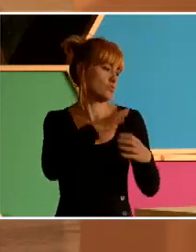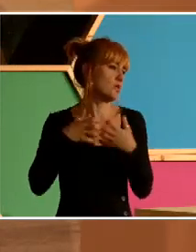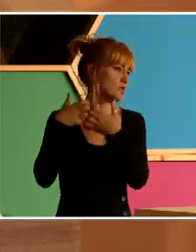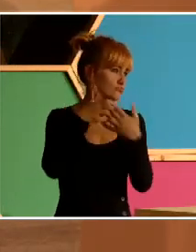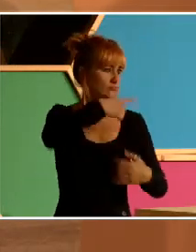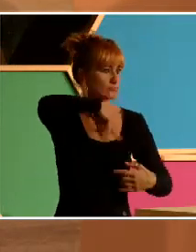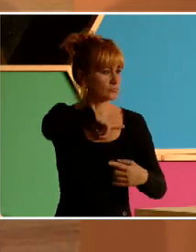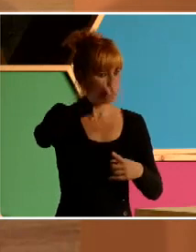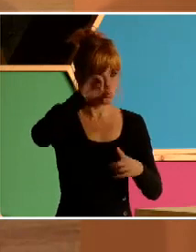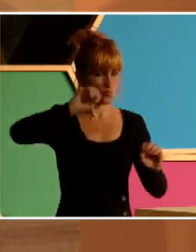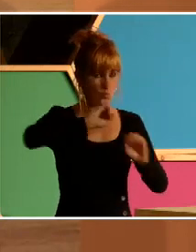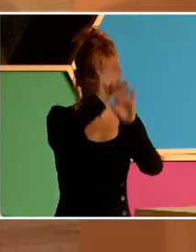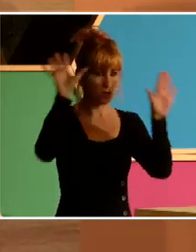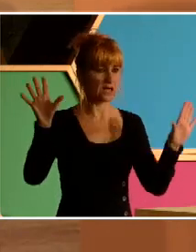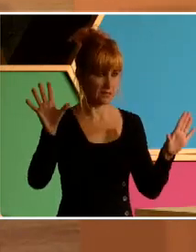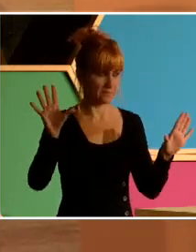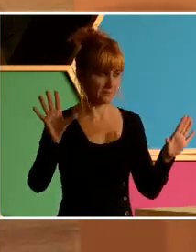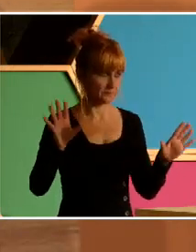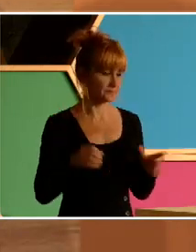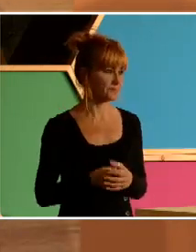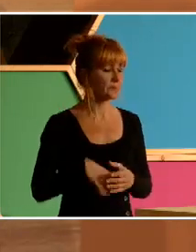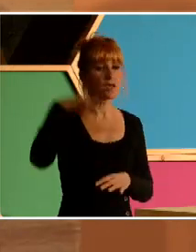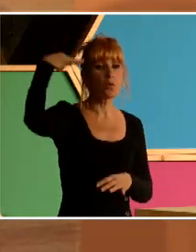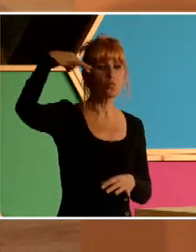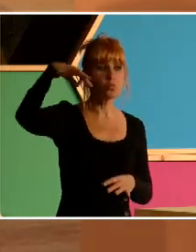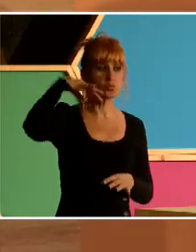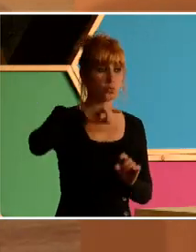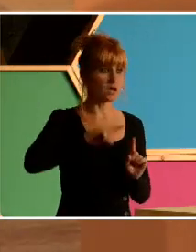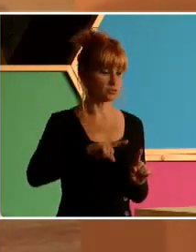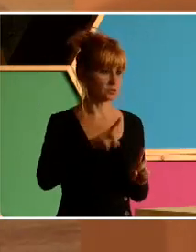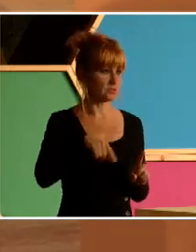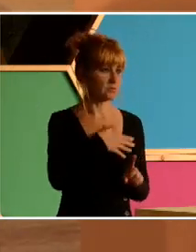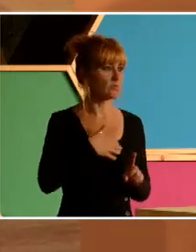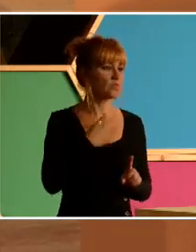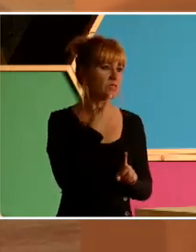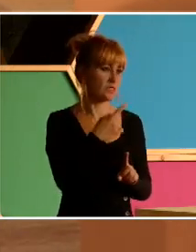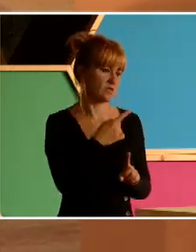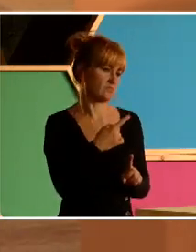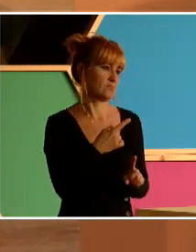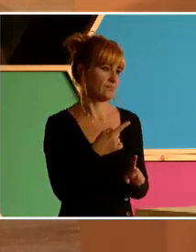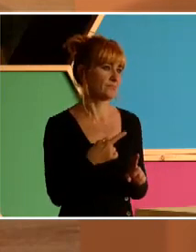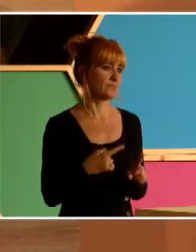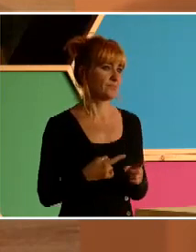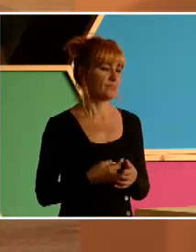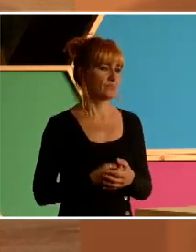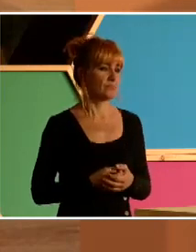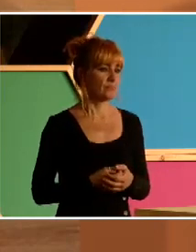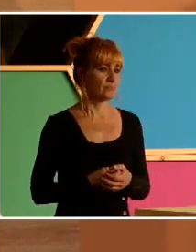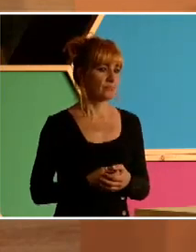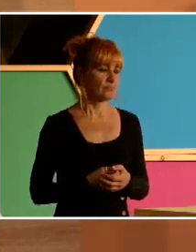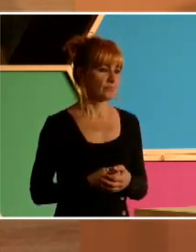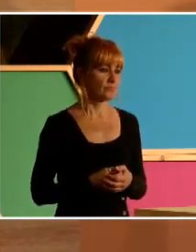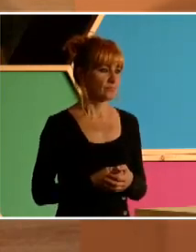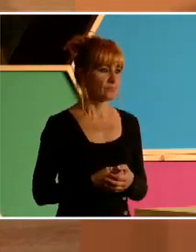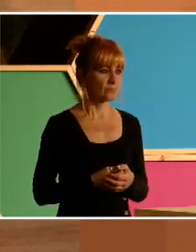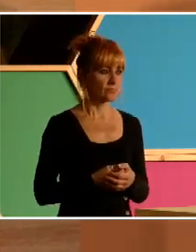clar. Però no només això, no? Perquè voldria també agafar aquest fil de que